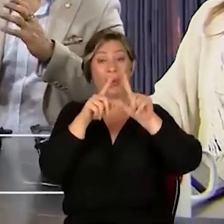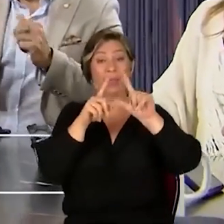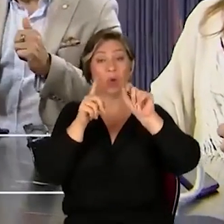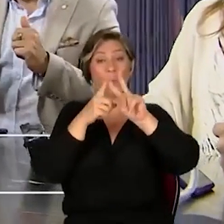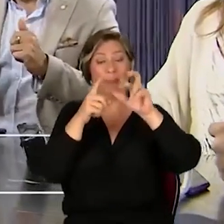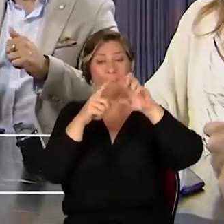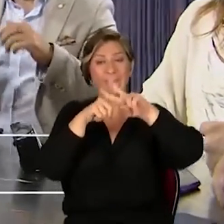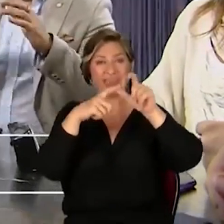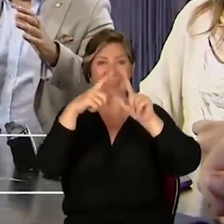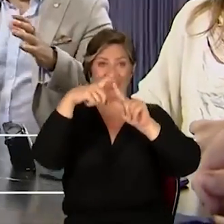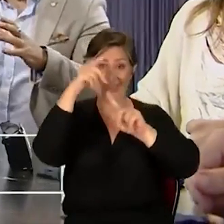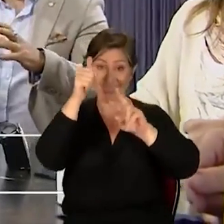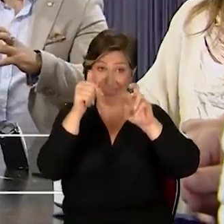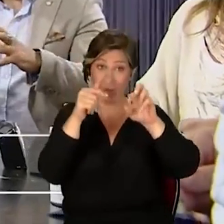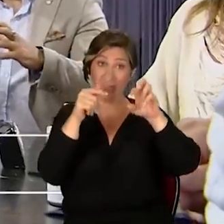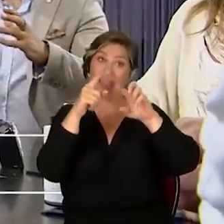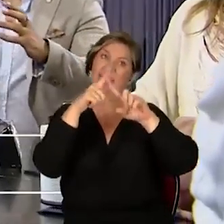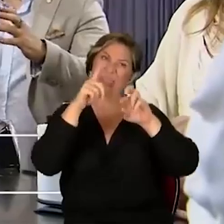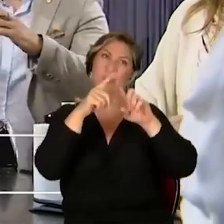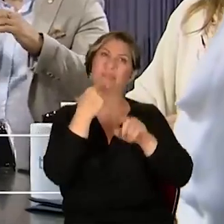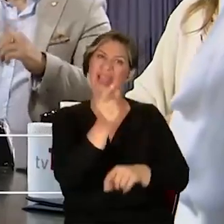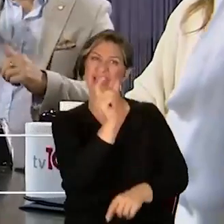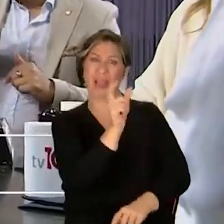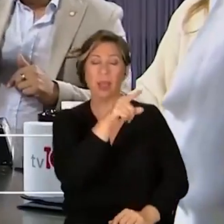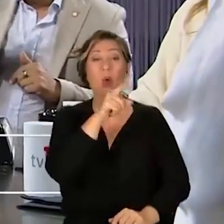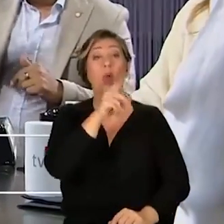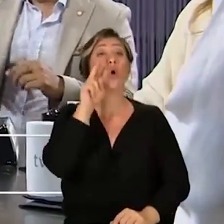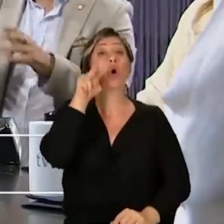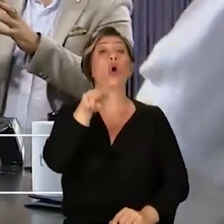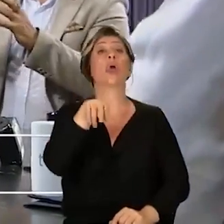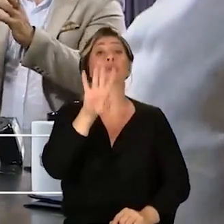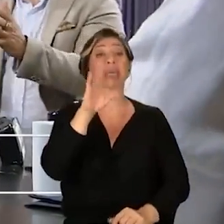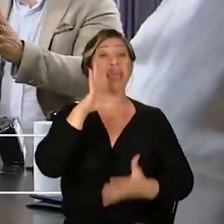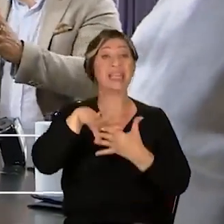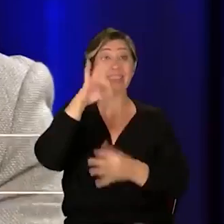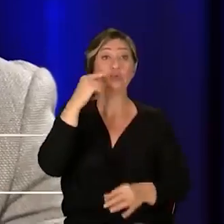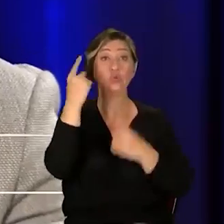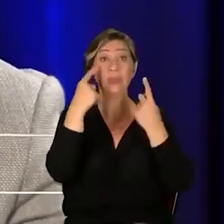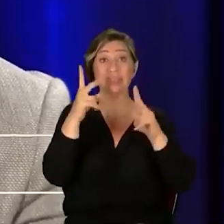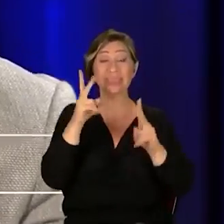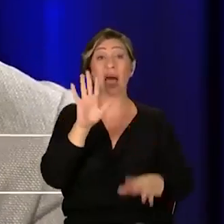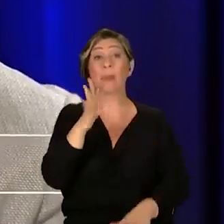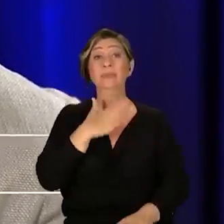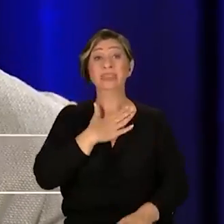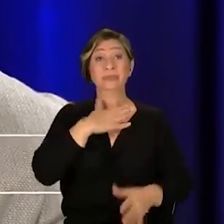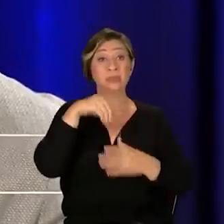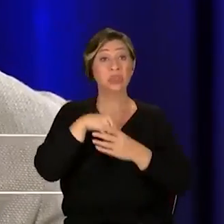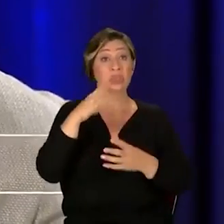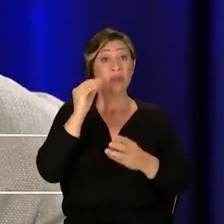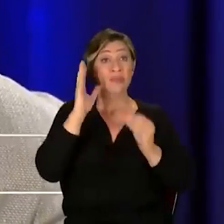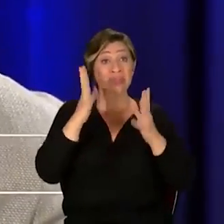endeksi dediğimiz bir endeks, ismi çok önemli değil. Burayı göremiyorsanız bu insanlarda düşünebilirsiniz. Ama bizim için en önemli